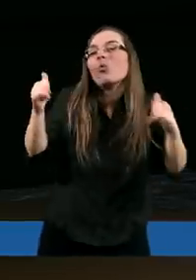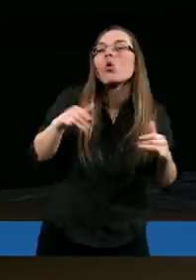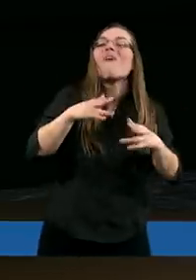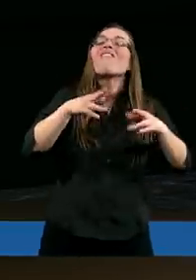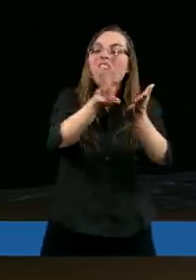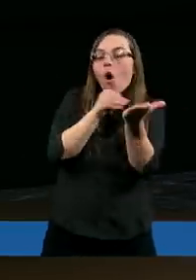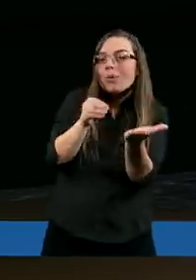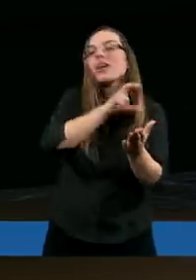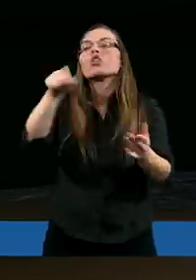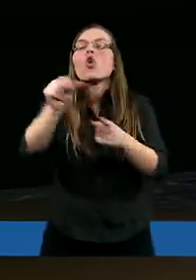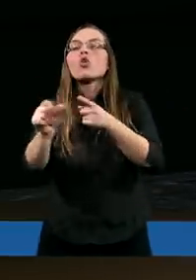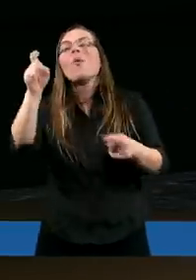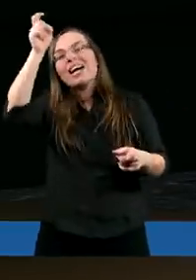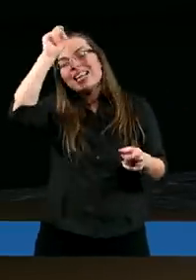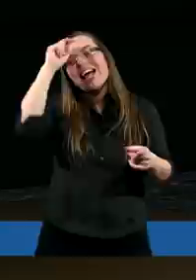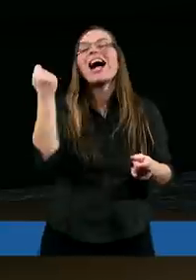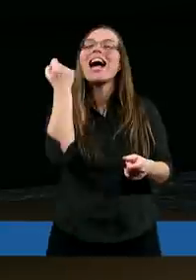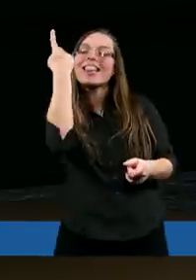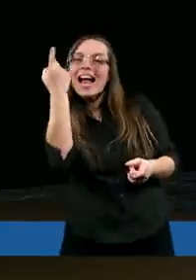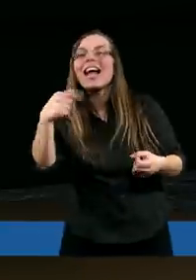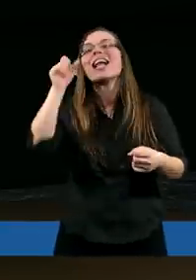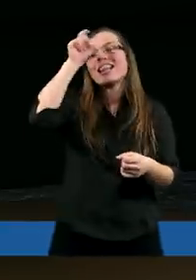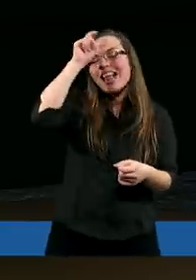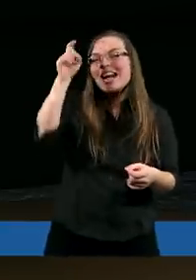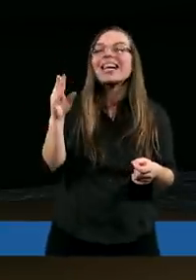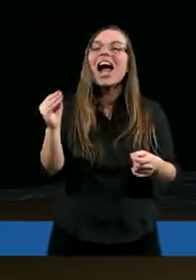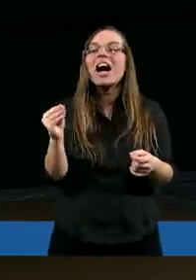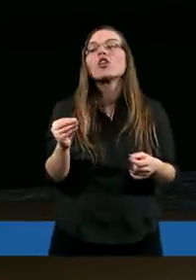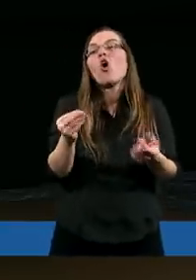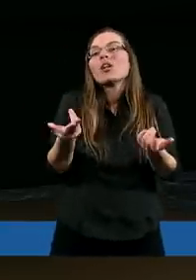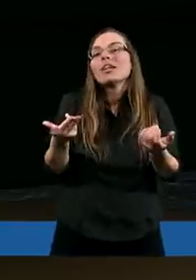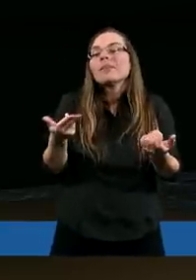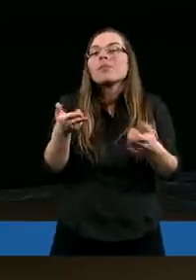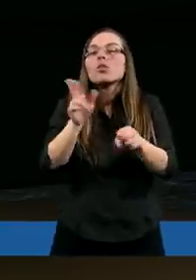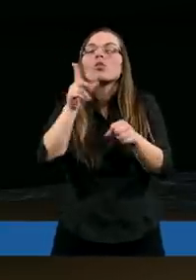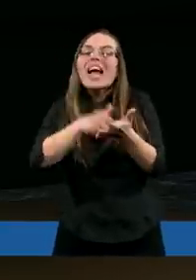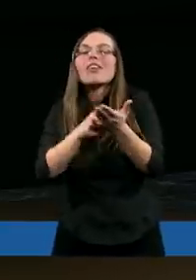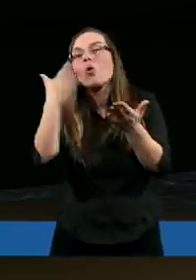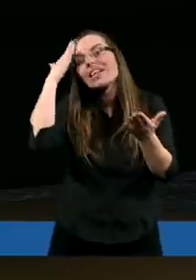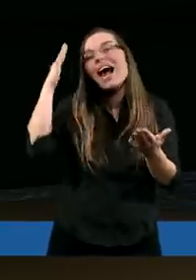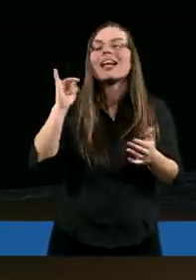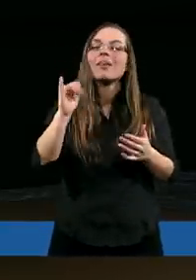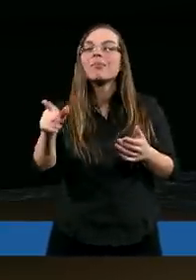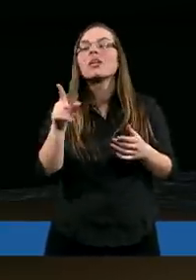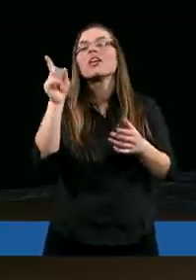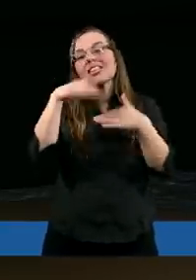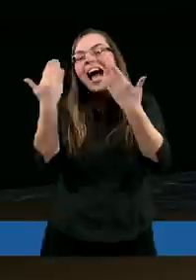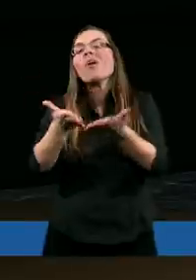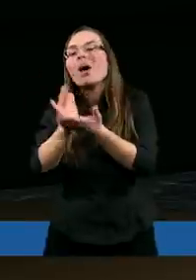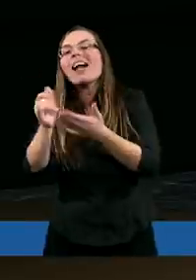to są istoty, inteligentne istoty, które bardzo często sobie z nami dają